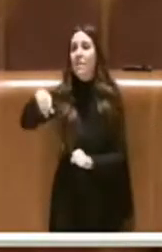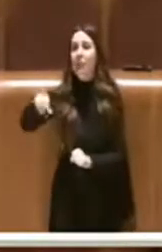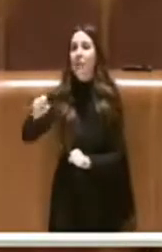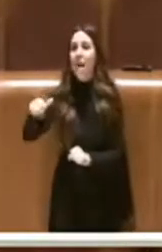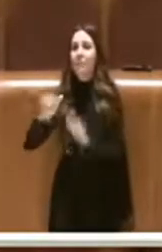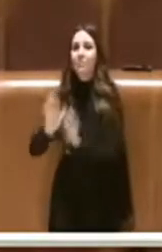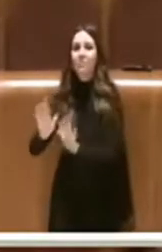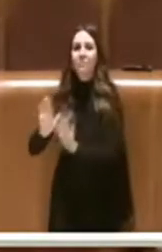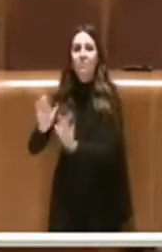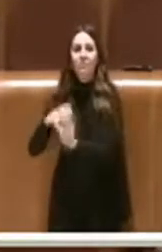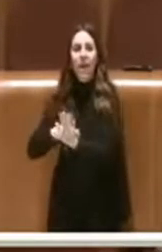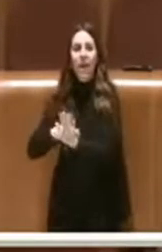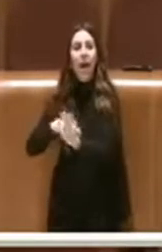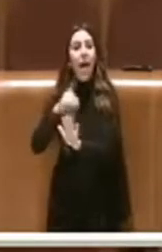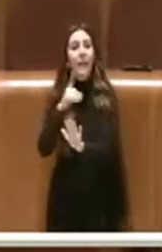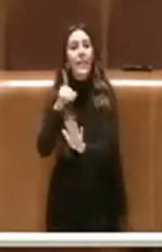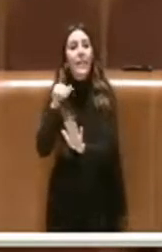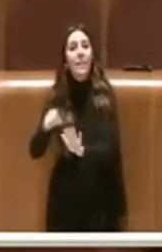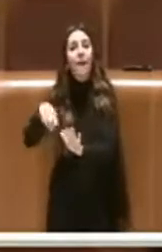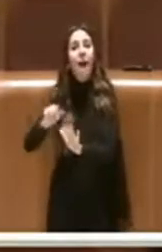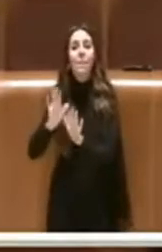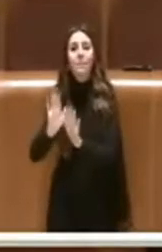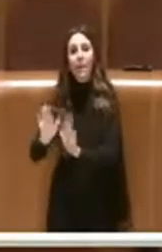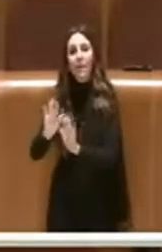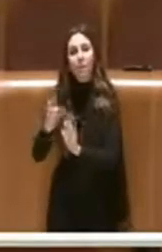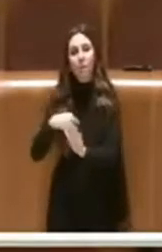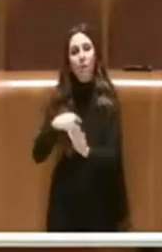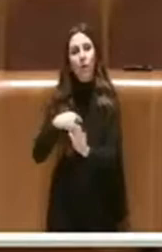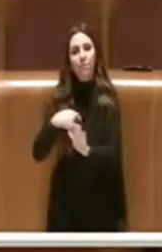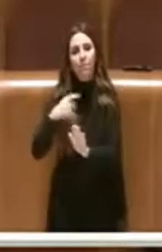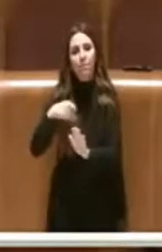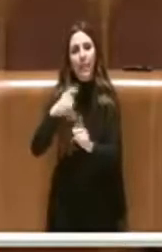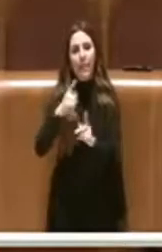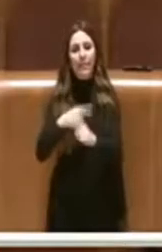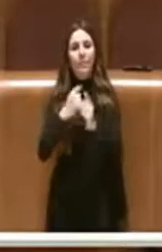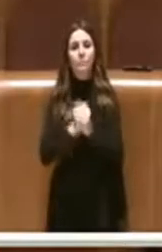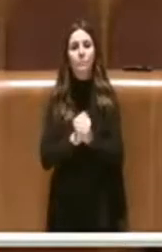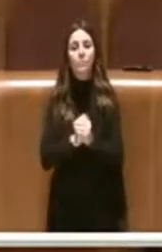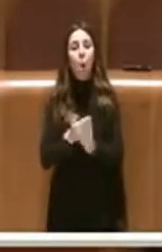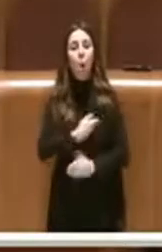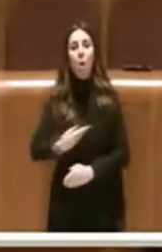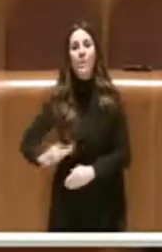di parlare. Di Palma, si rivolga alla Presidenza.